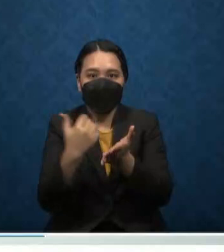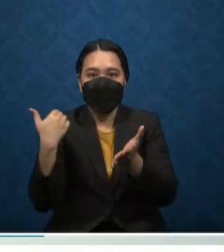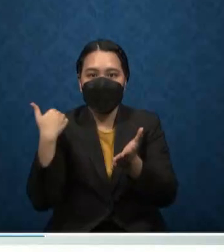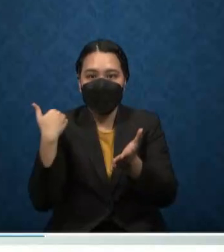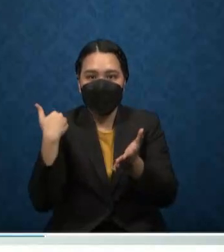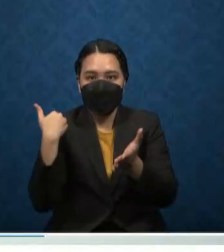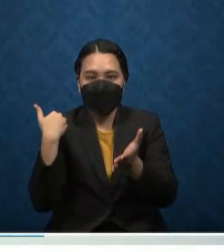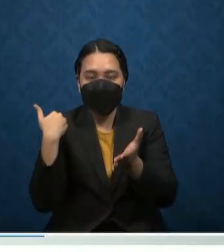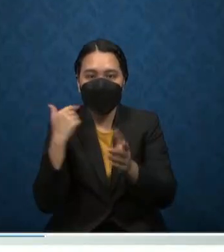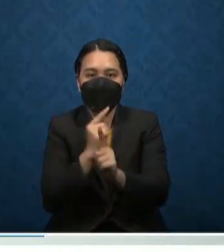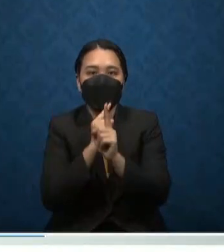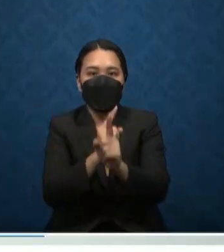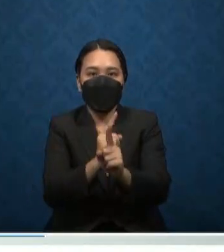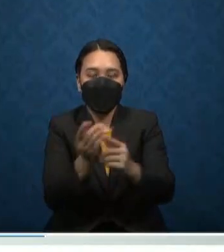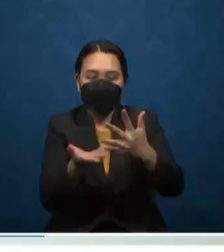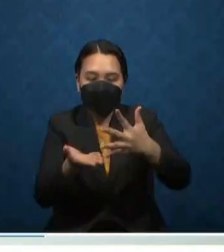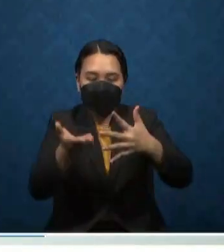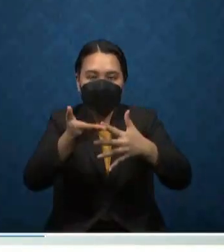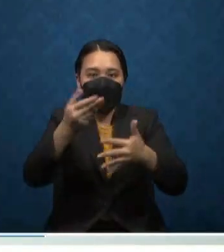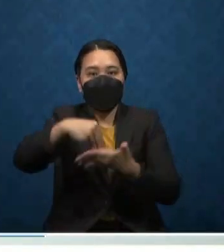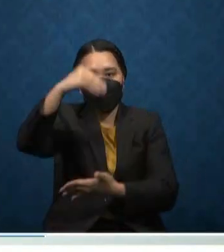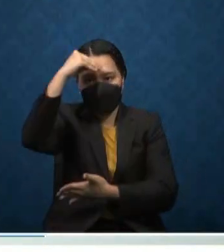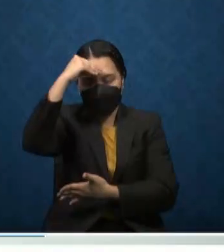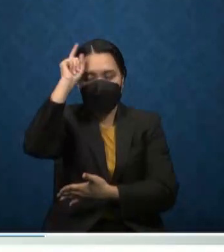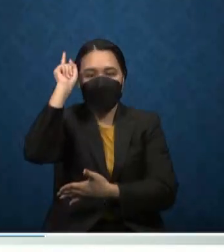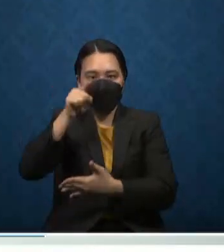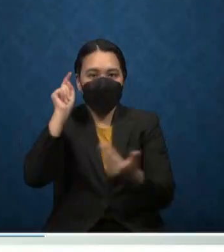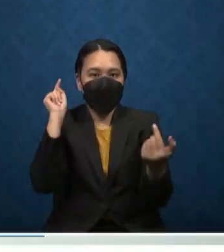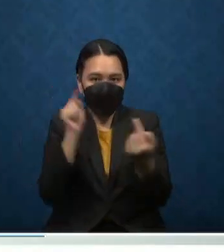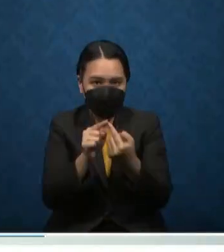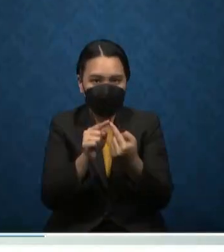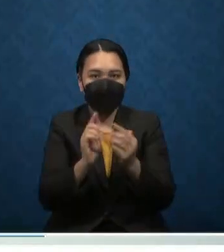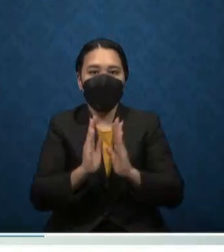ระดับการศึกษาแล้วก็ต้องมีความเหมาะสมเป็นอย่างยิ่งค่ะขอบพระคุณท่านค่ะ